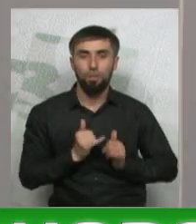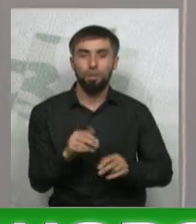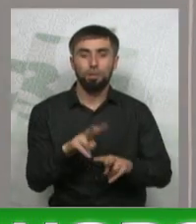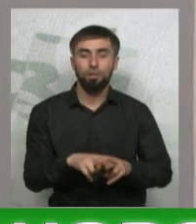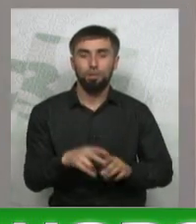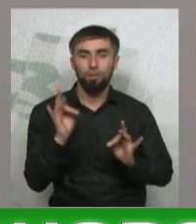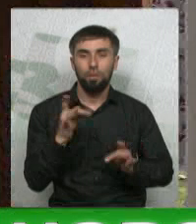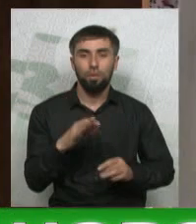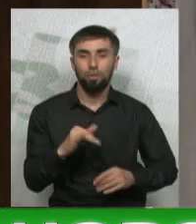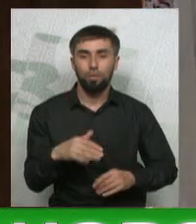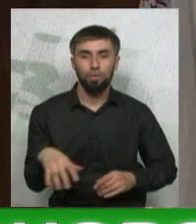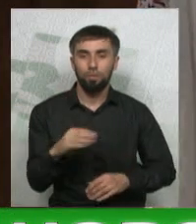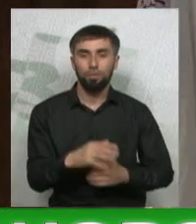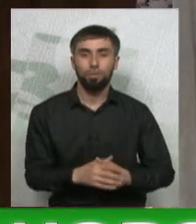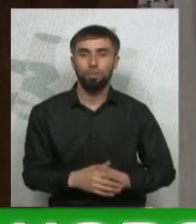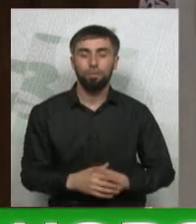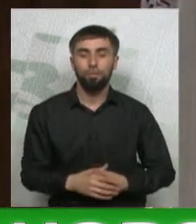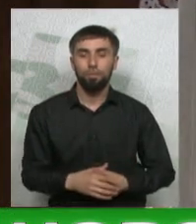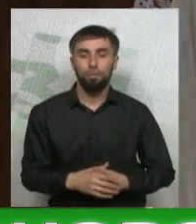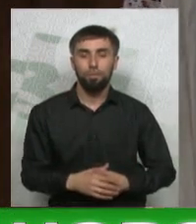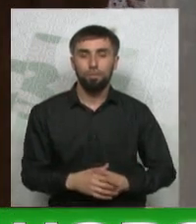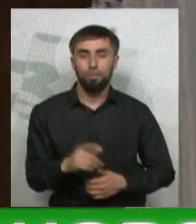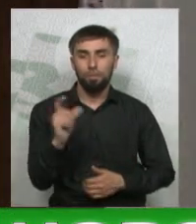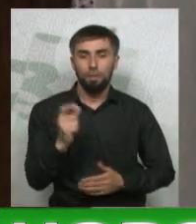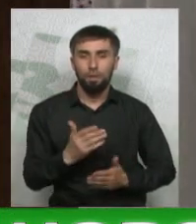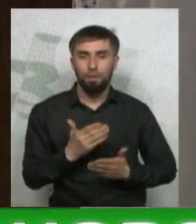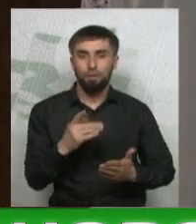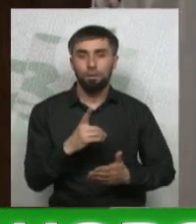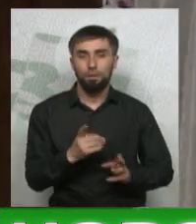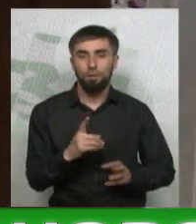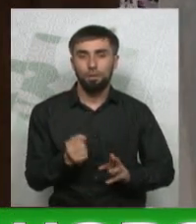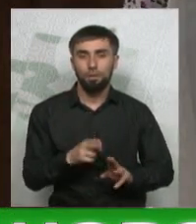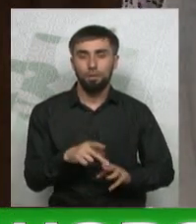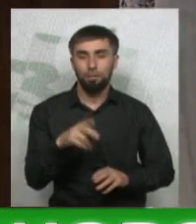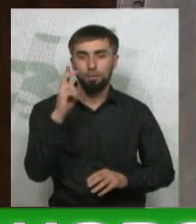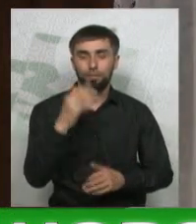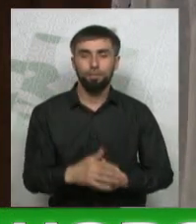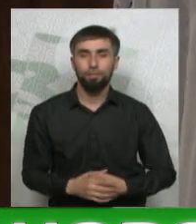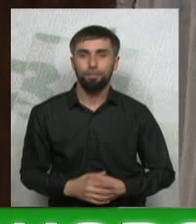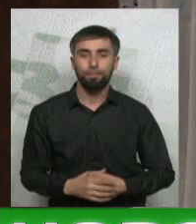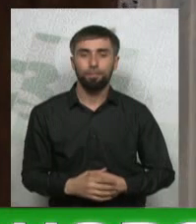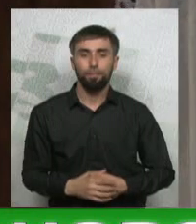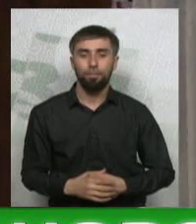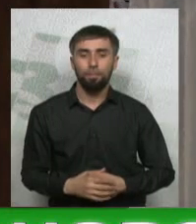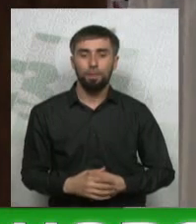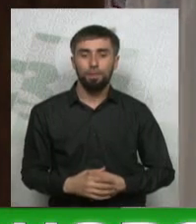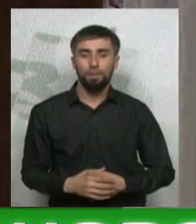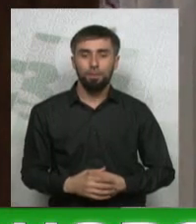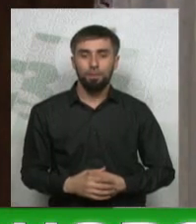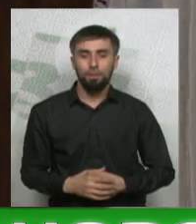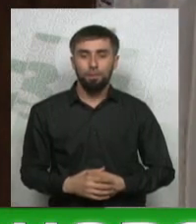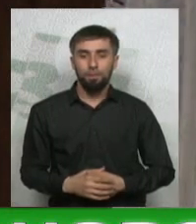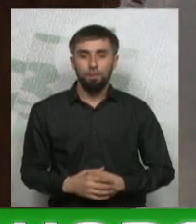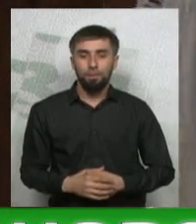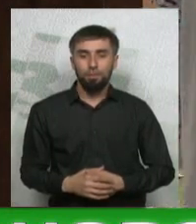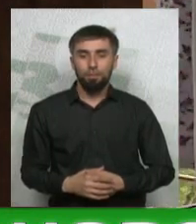здесь звучат отовсюду. Люблю тебя, страна моя большая. Люблю за то, что есть ты на земле. За то, что пред врагом колен не преклоняя,